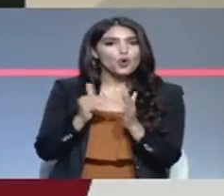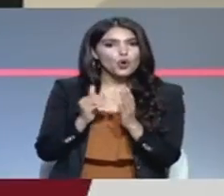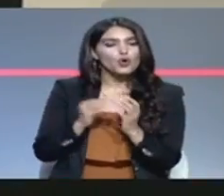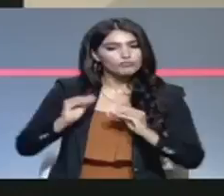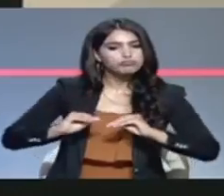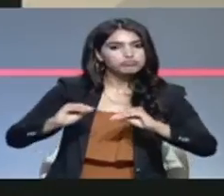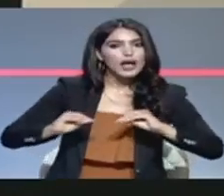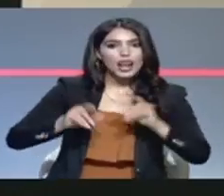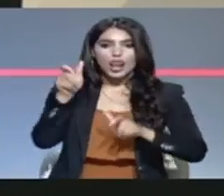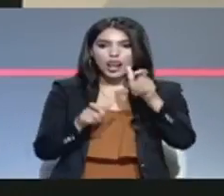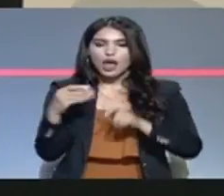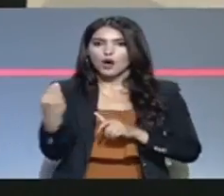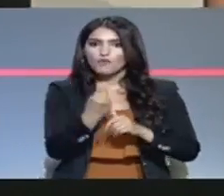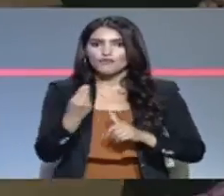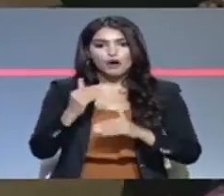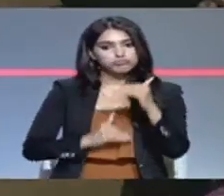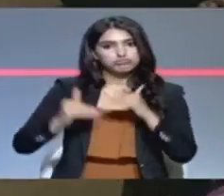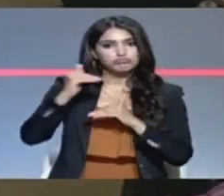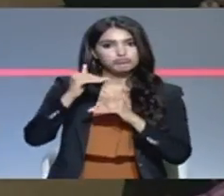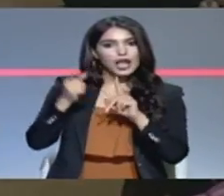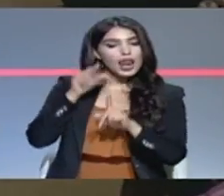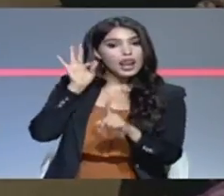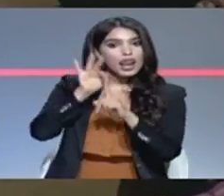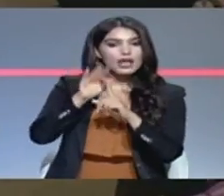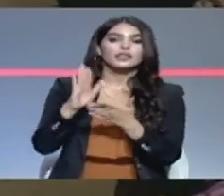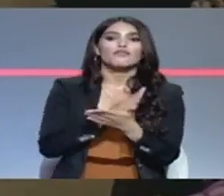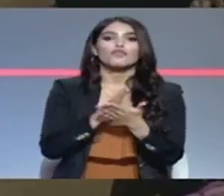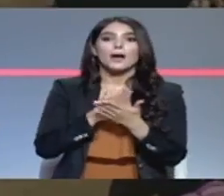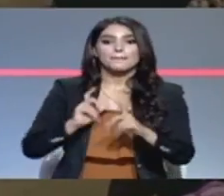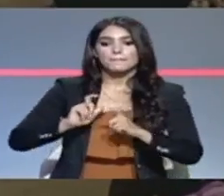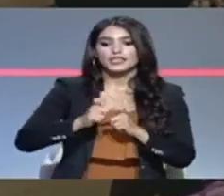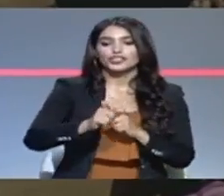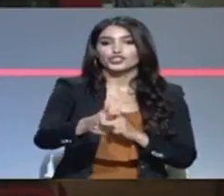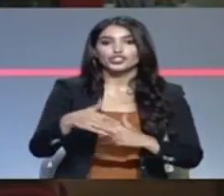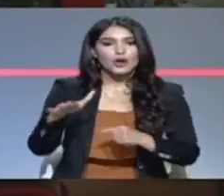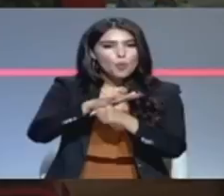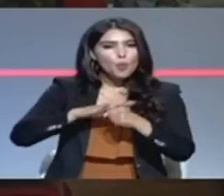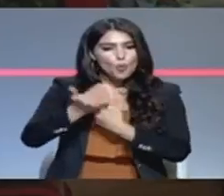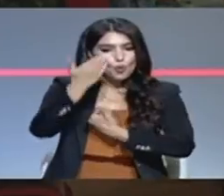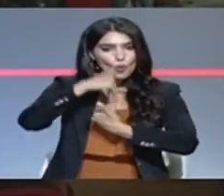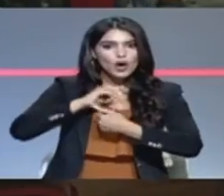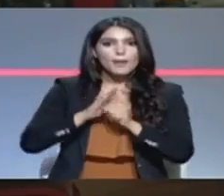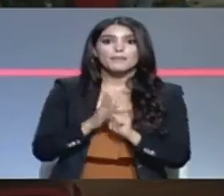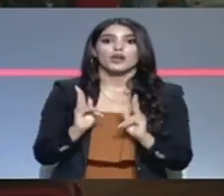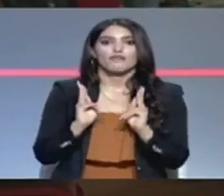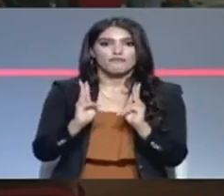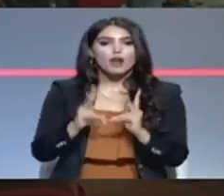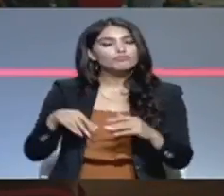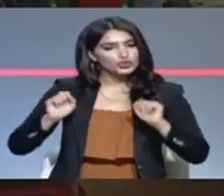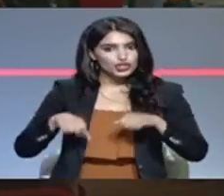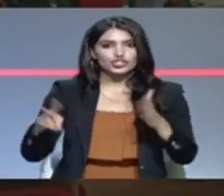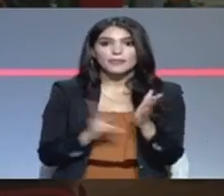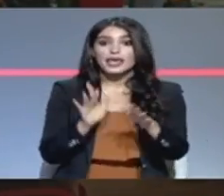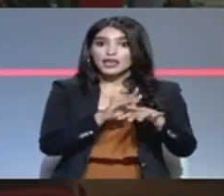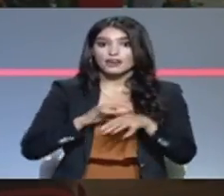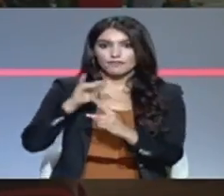لليافعين واليافعات في مجالات متعددة من أجل إعداد جيل متشبع بالقيم الإنسانية والنبيلة وفاعل ومؤثر